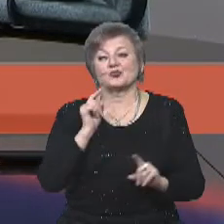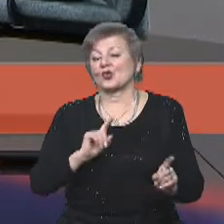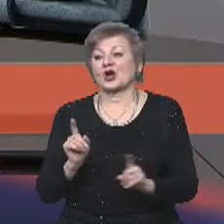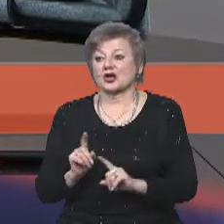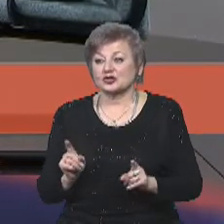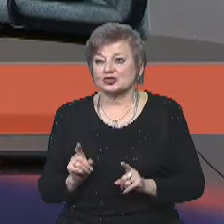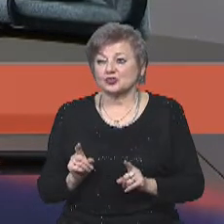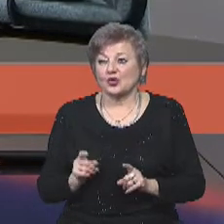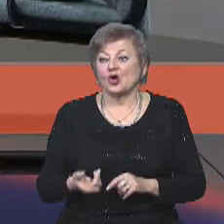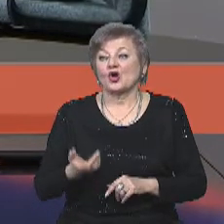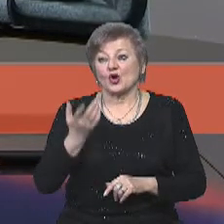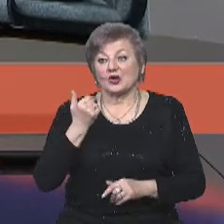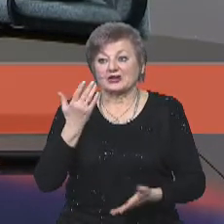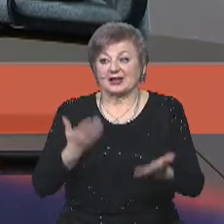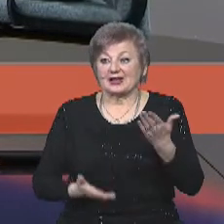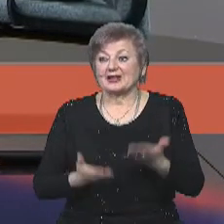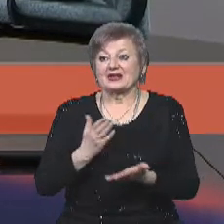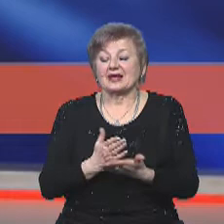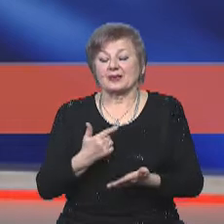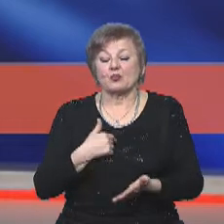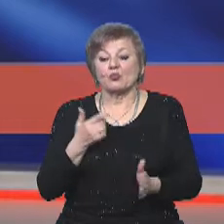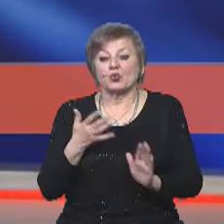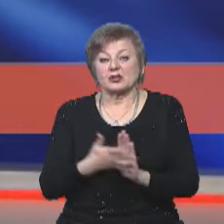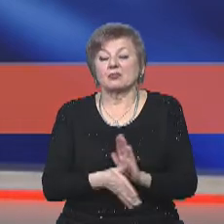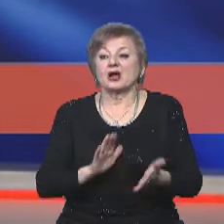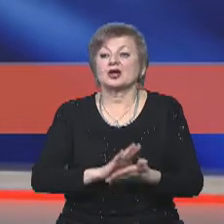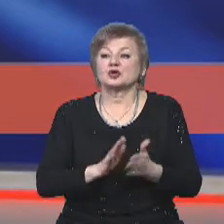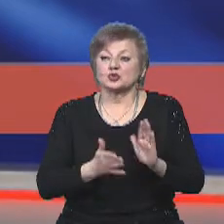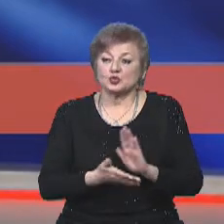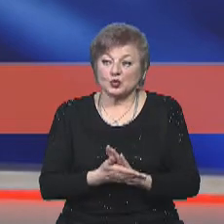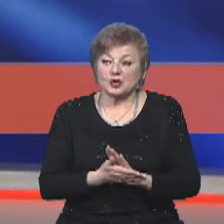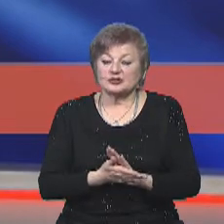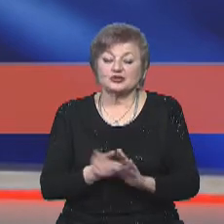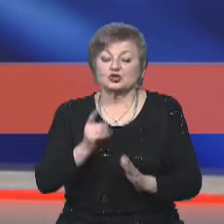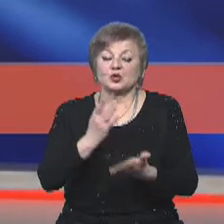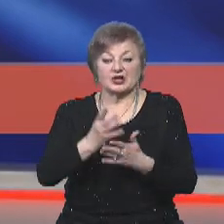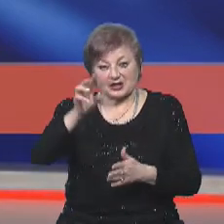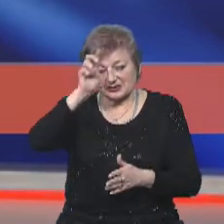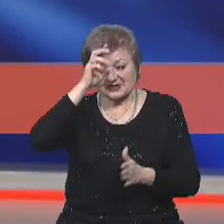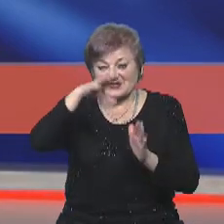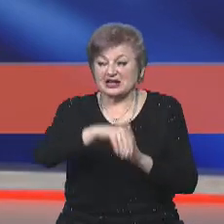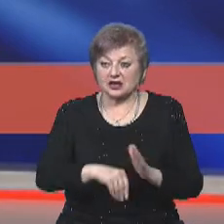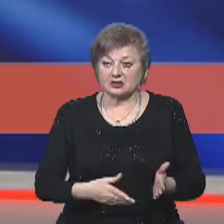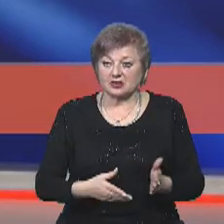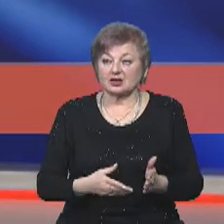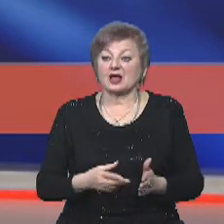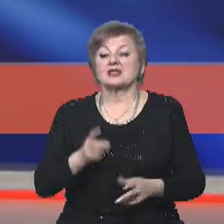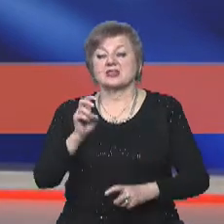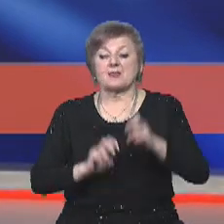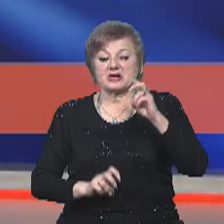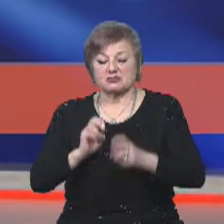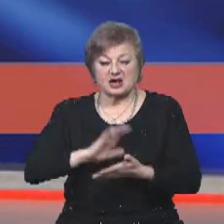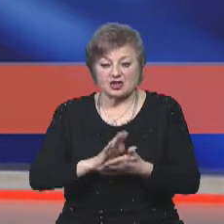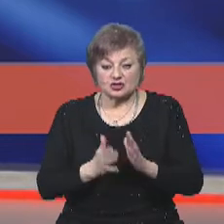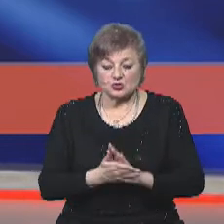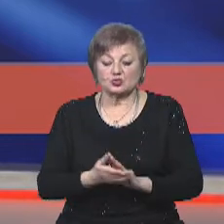Ну, коли, якщо я розумію ситуацію, яка є в країні, я розумію ситуацію на підприємстві